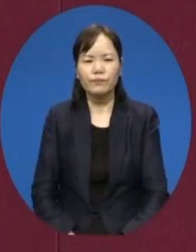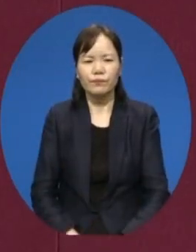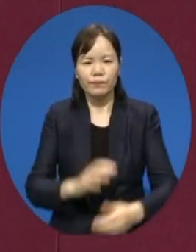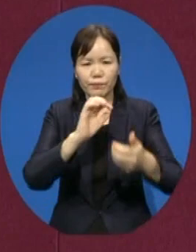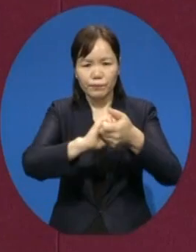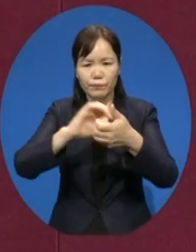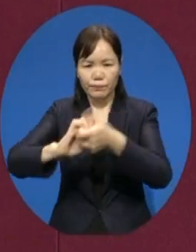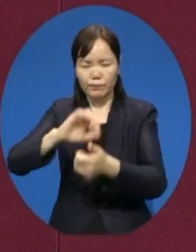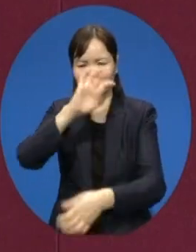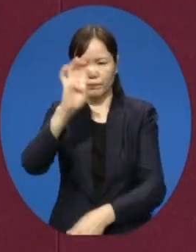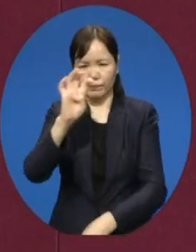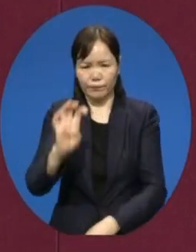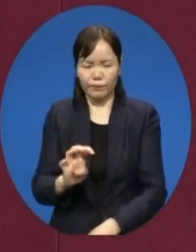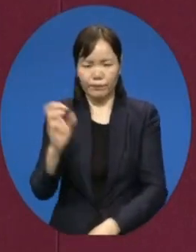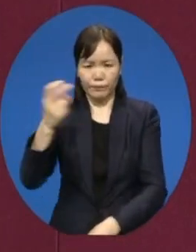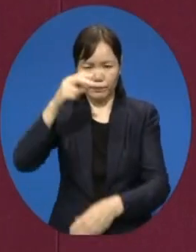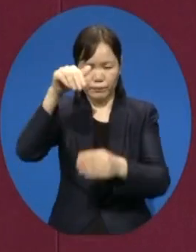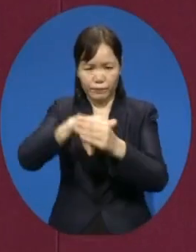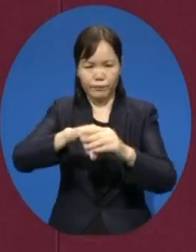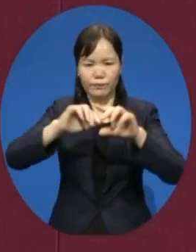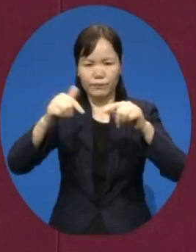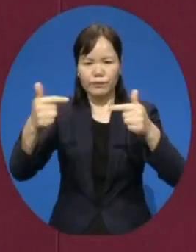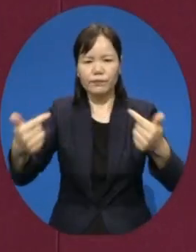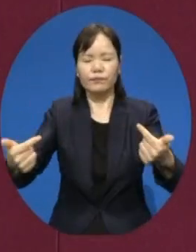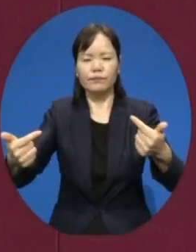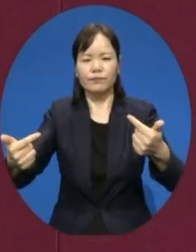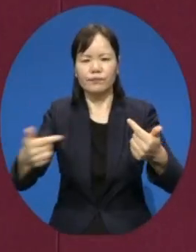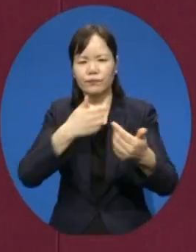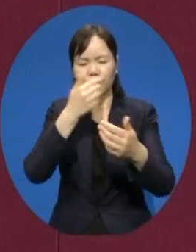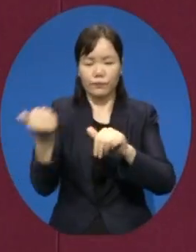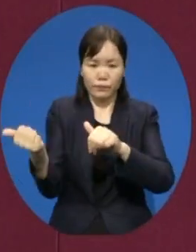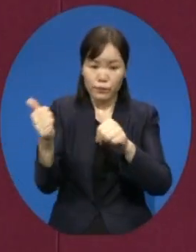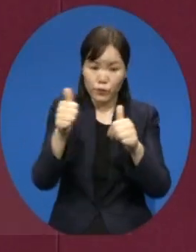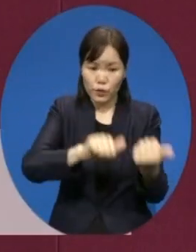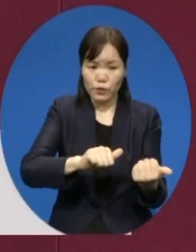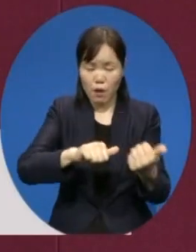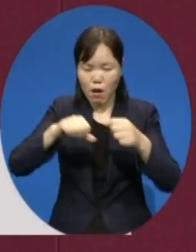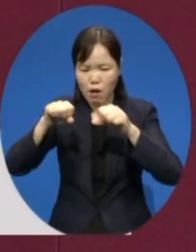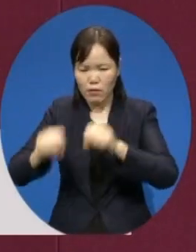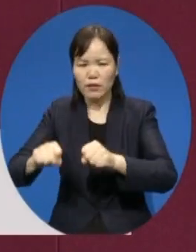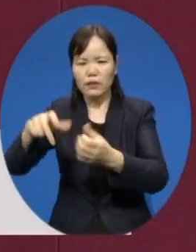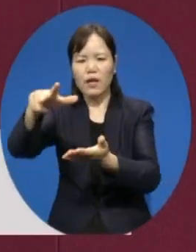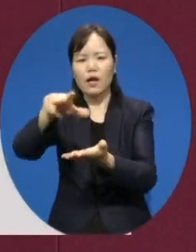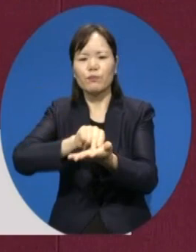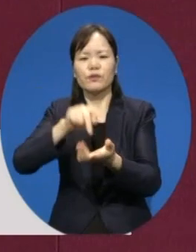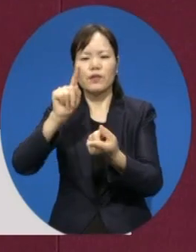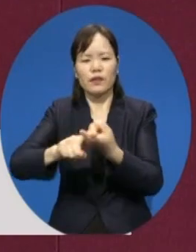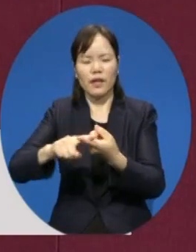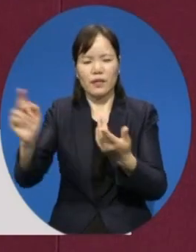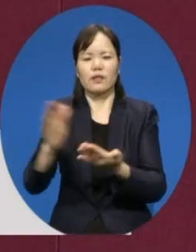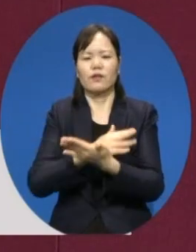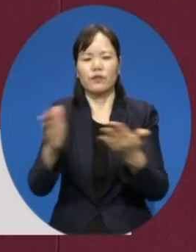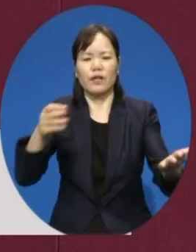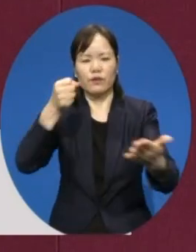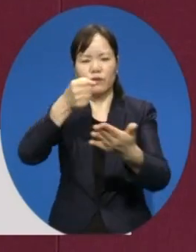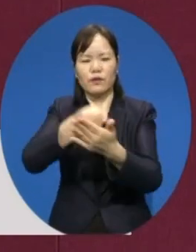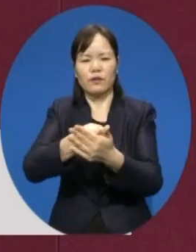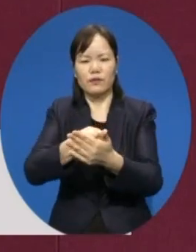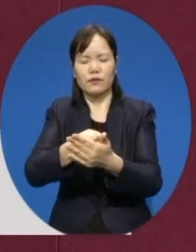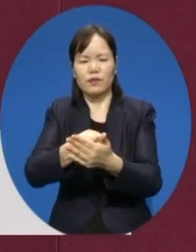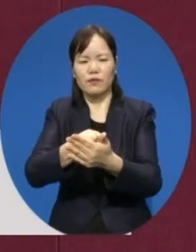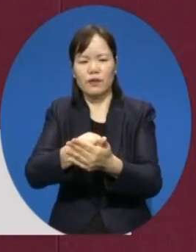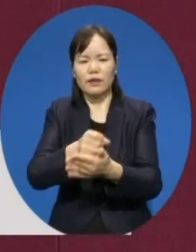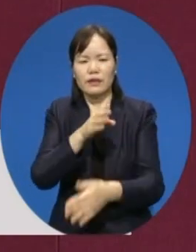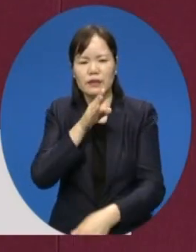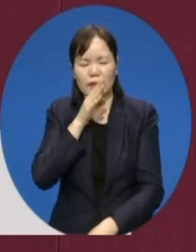정기적으로 반복되는 또 한 번의 선거가 아니라 죽느냐 사느냐 문제를 판가름하는 선거라는 사실을